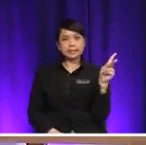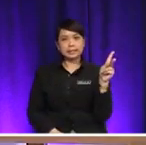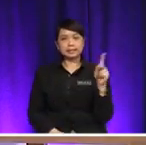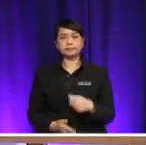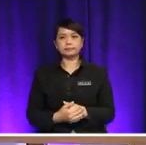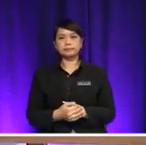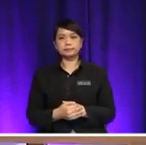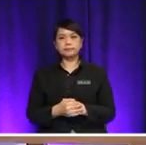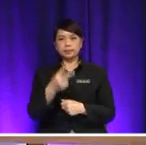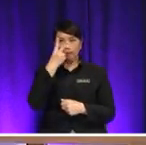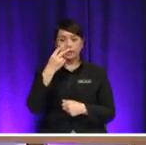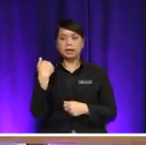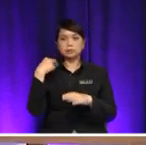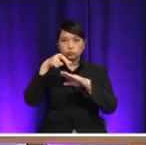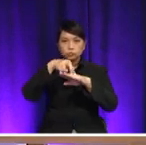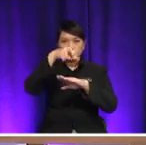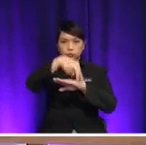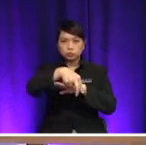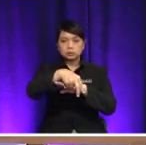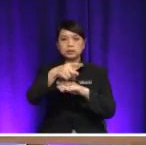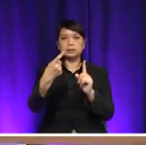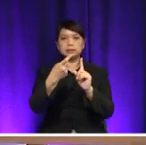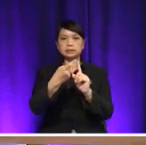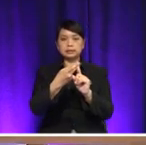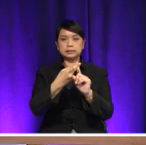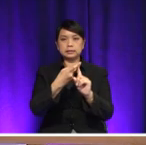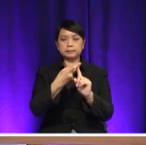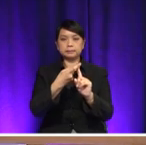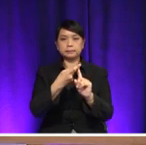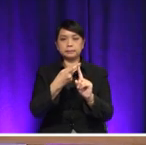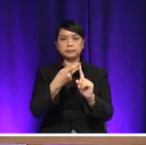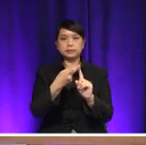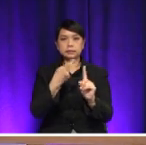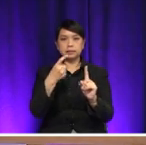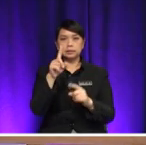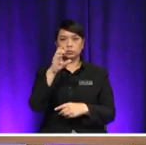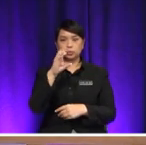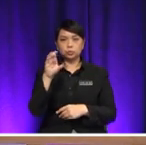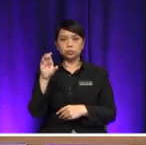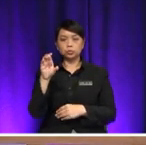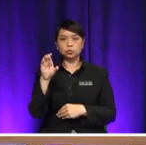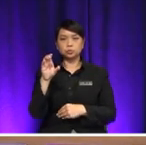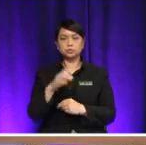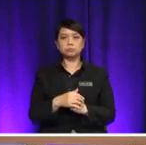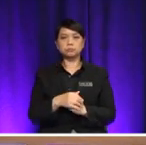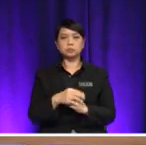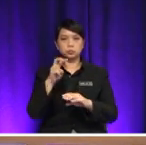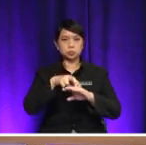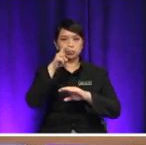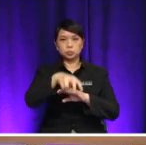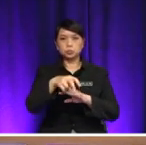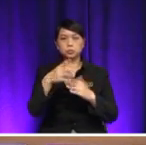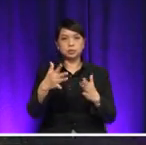penurunan tuh Oke daripada 100 nggak jadi 25 berapa banyak diturun 75 Betul Pandai